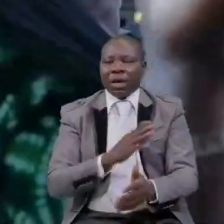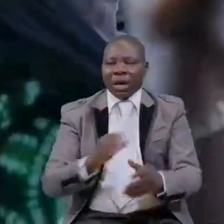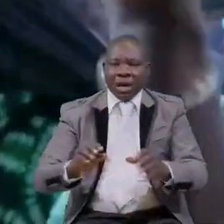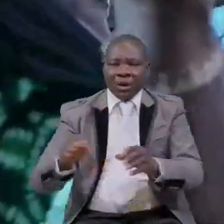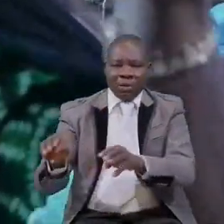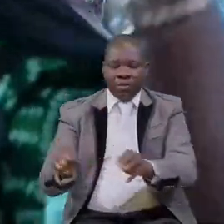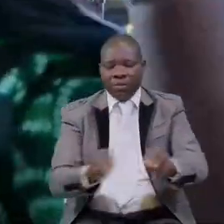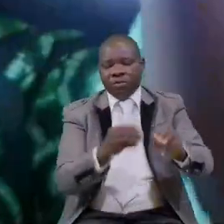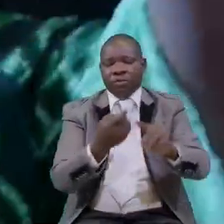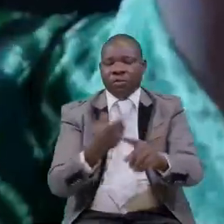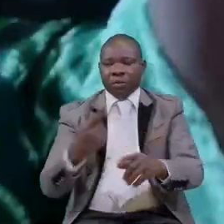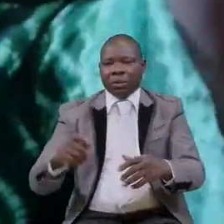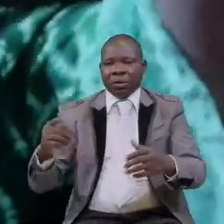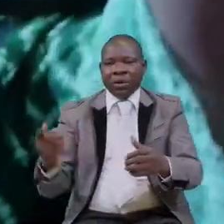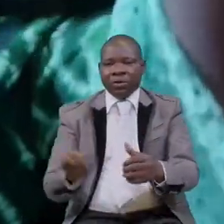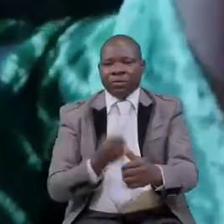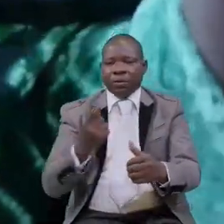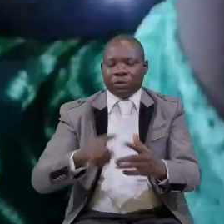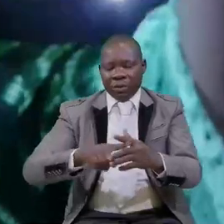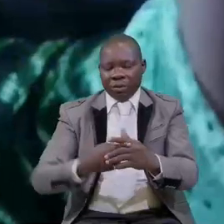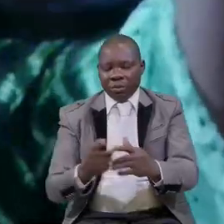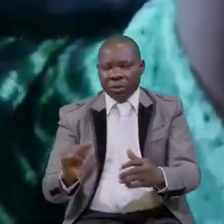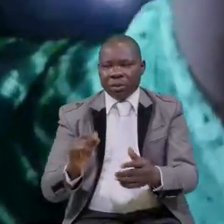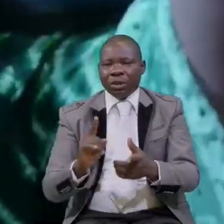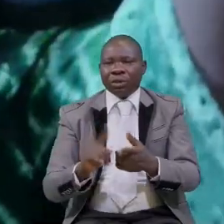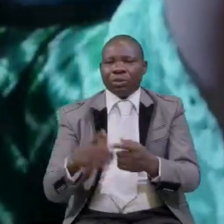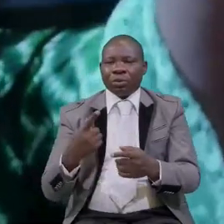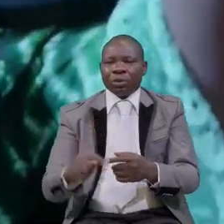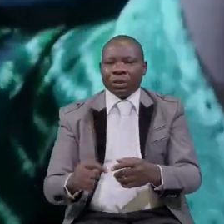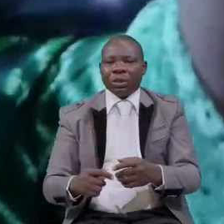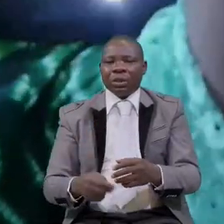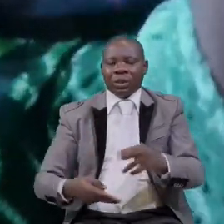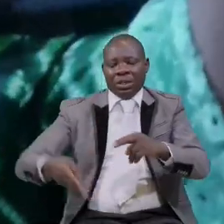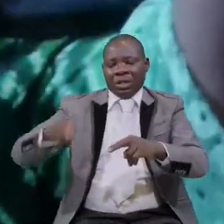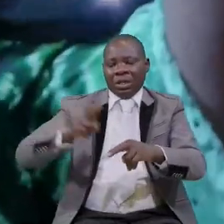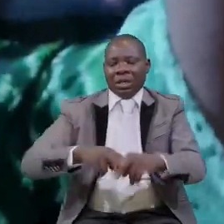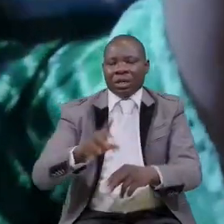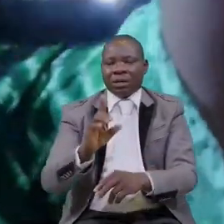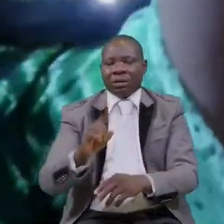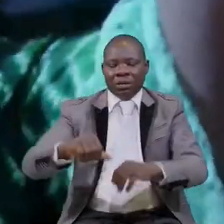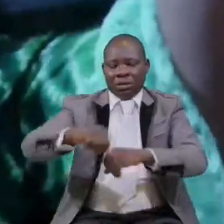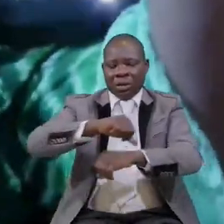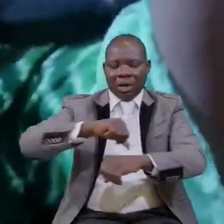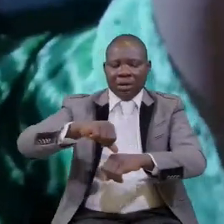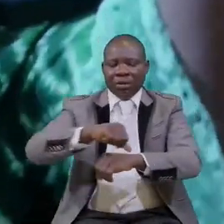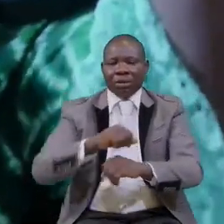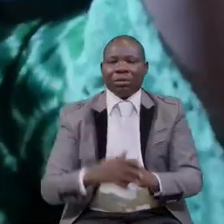et passe de l'initial à l'onction accrue.